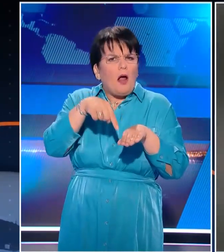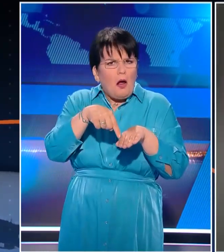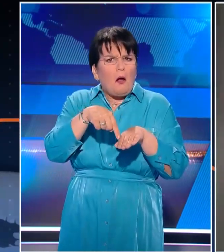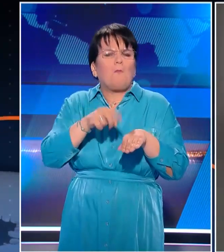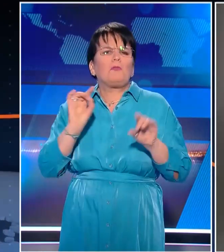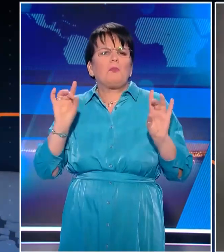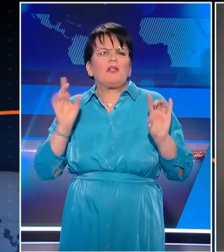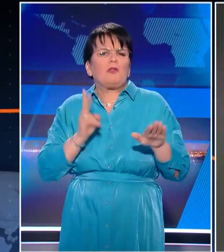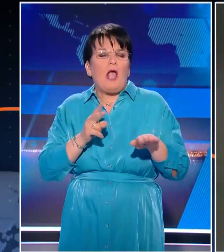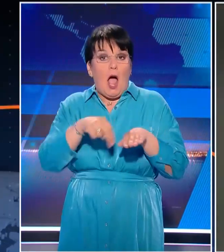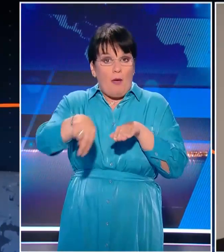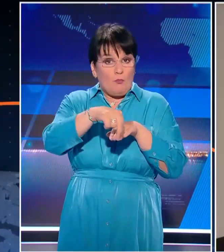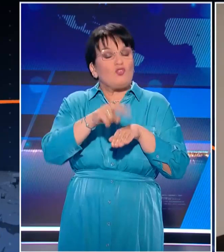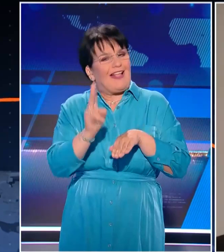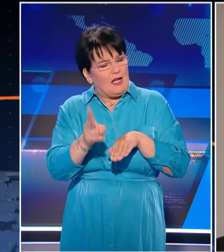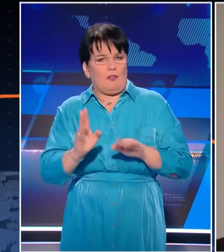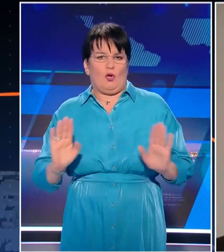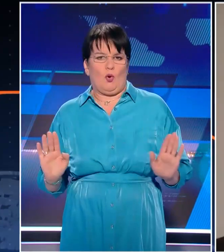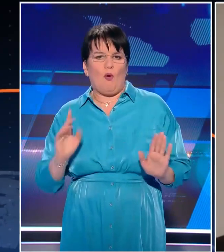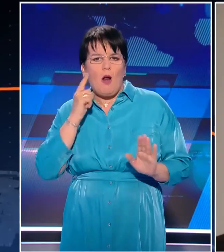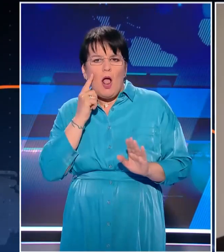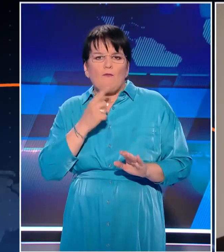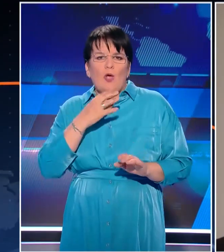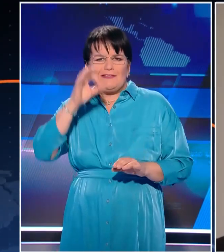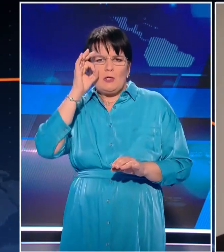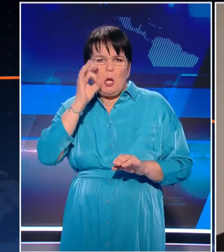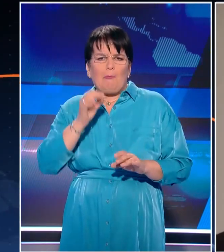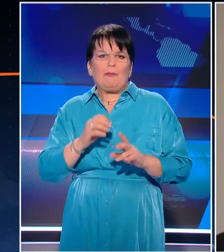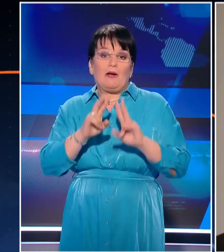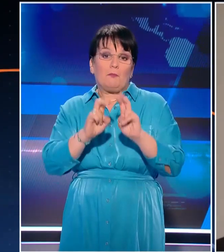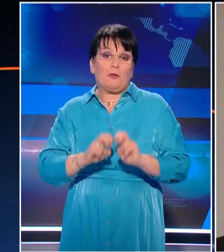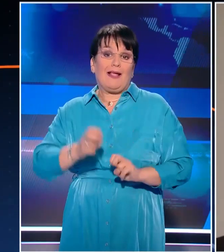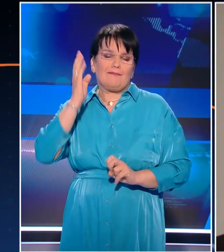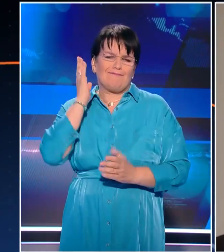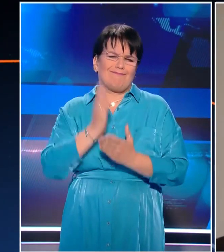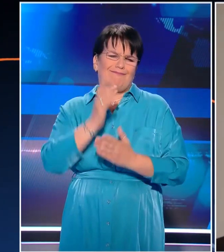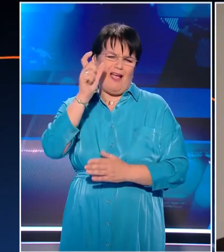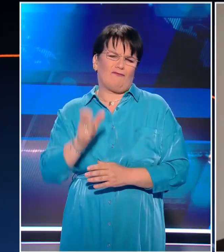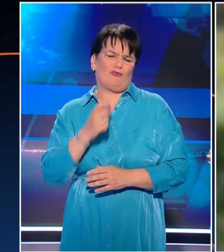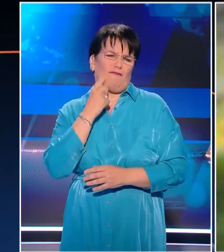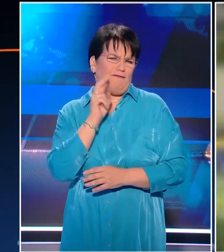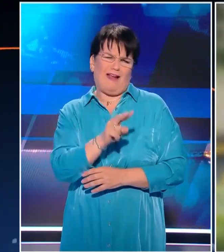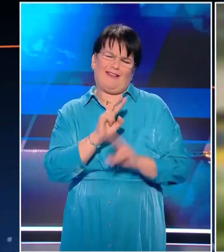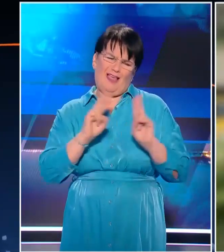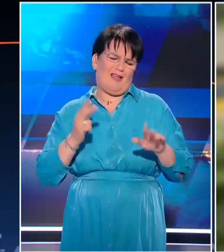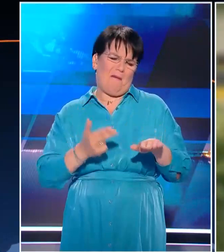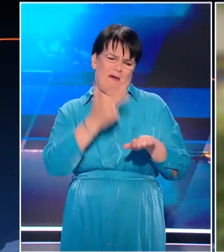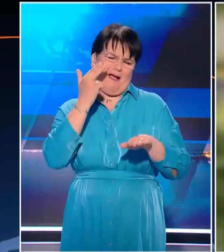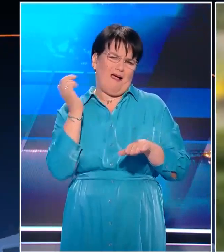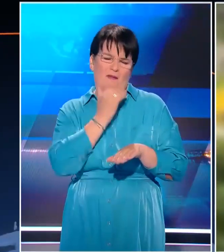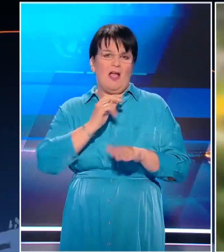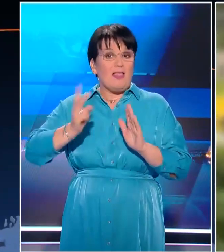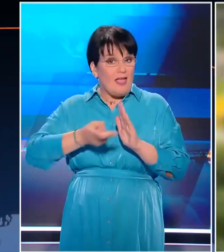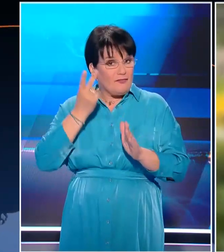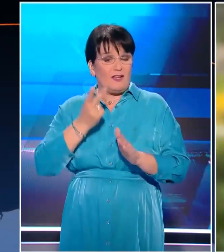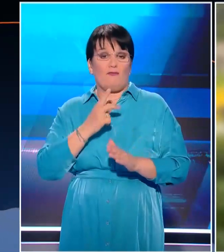vehicle. So the police version of events that their lives were in danger has already been categorically disproven by this video. Πρόκειται για το δεύτερο θάνατο